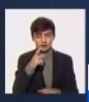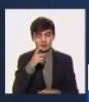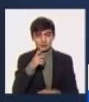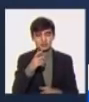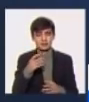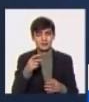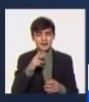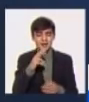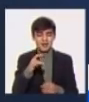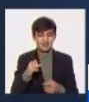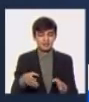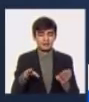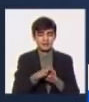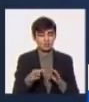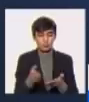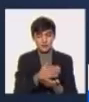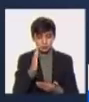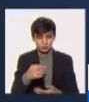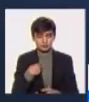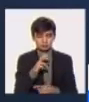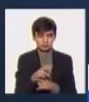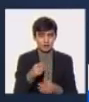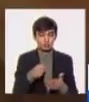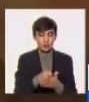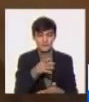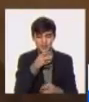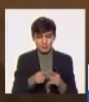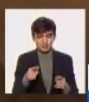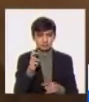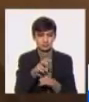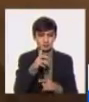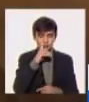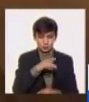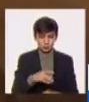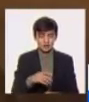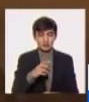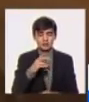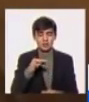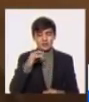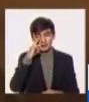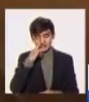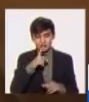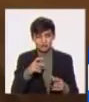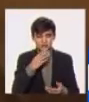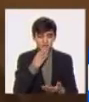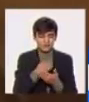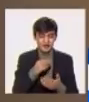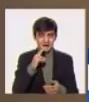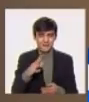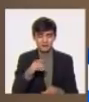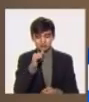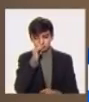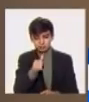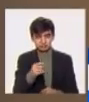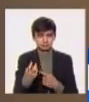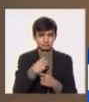снимут карантин. А до того момента наши люди не будут ходить по объектам. То есть казахстанцы могут просто не впускать в свои квартиры контролеров